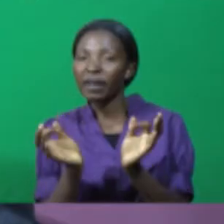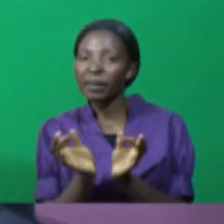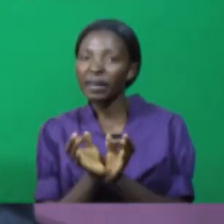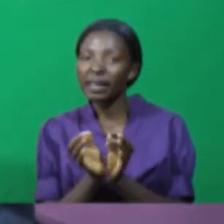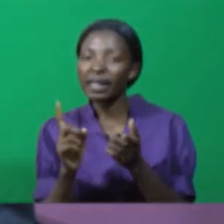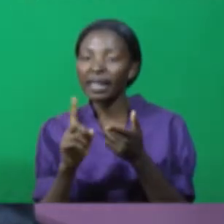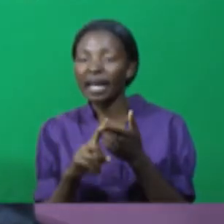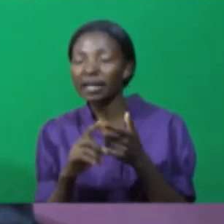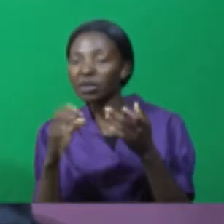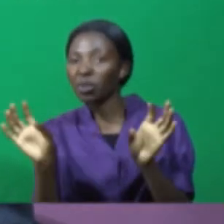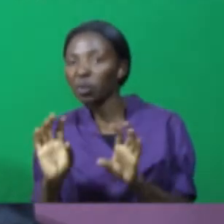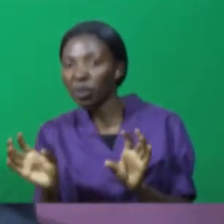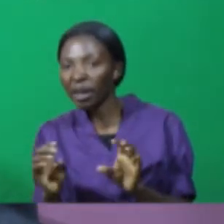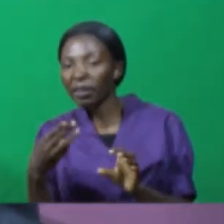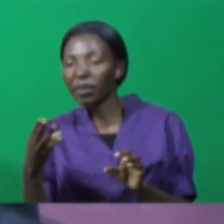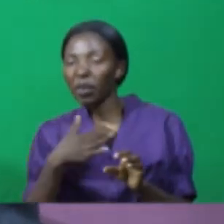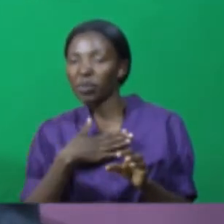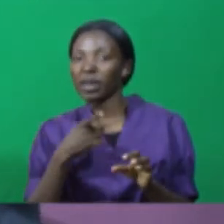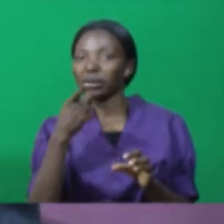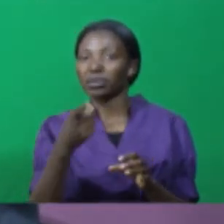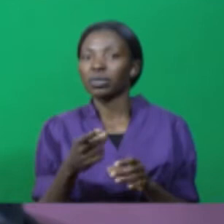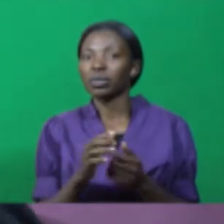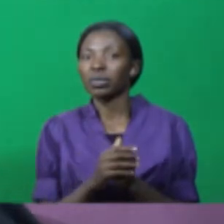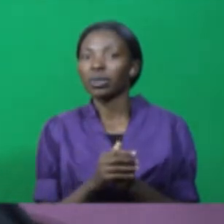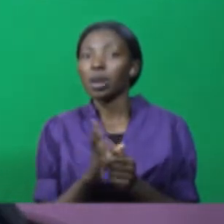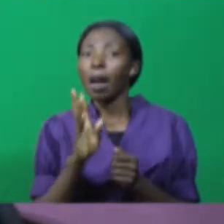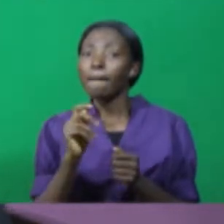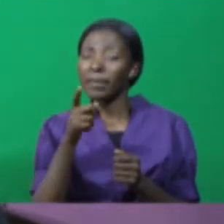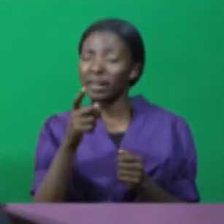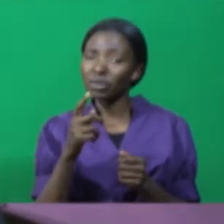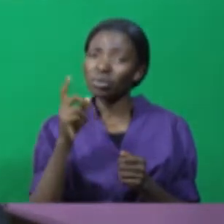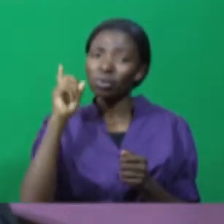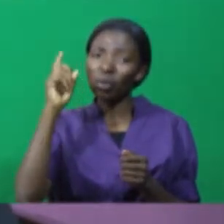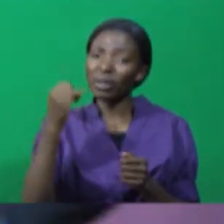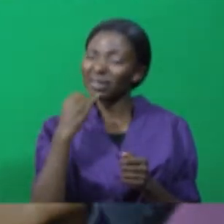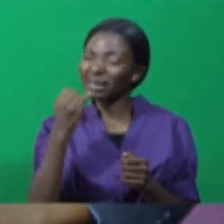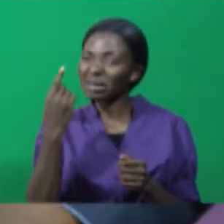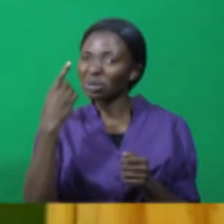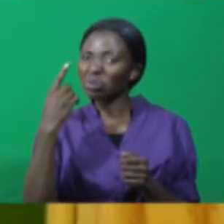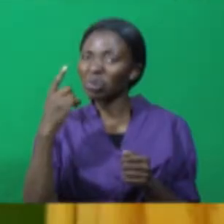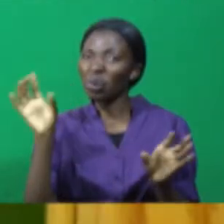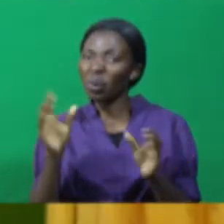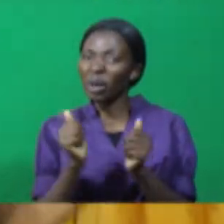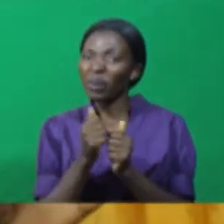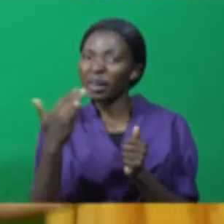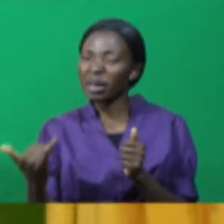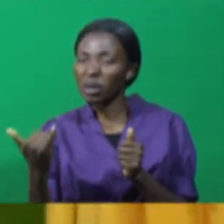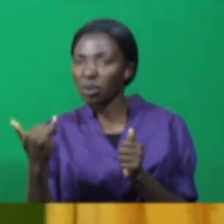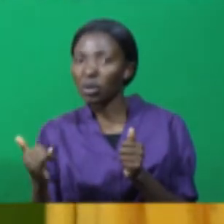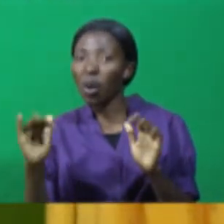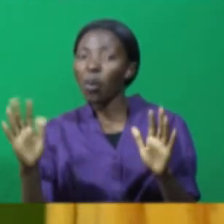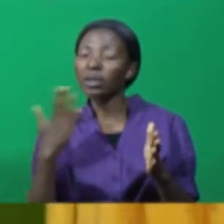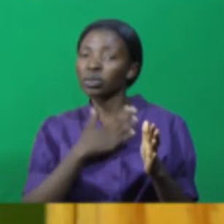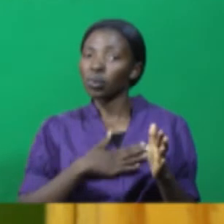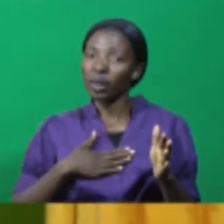padai kumabasa vanhu vanokuvenga. Mwari uyu ari relevant here kuma youth pastor. Chero kuma youth chiri